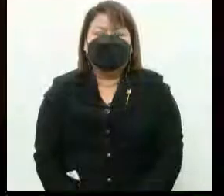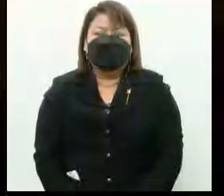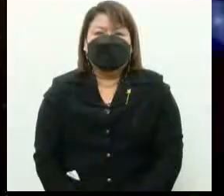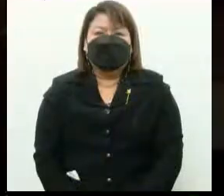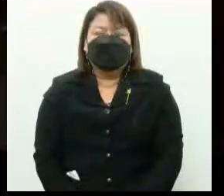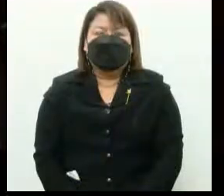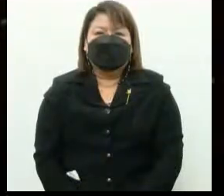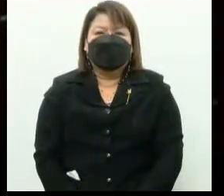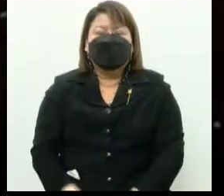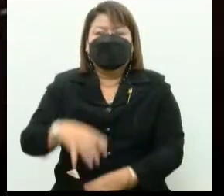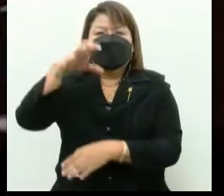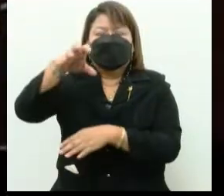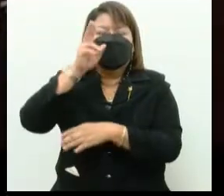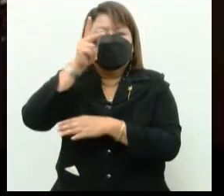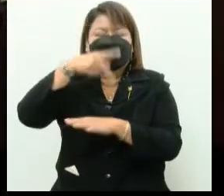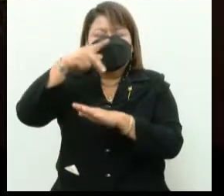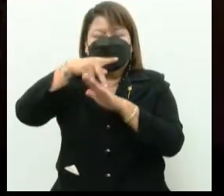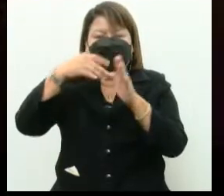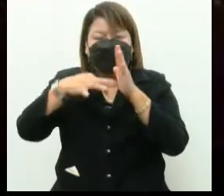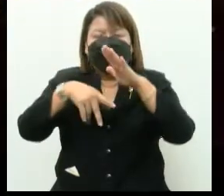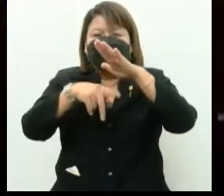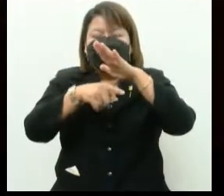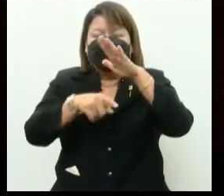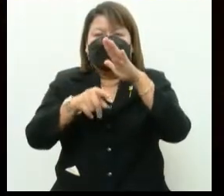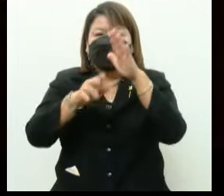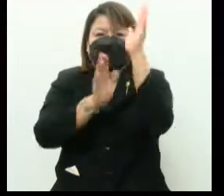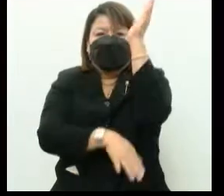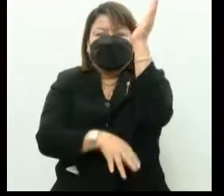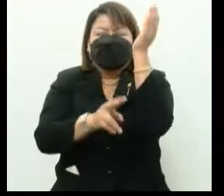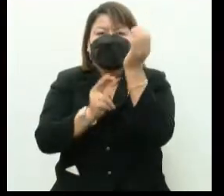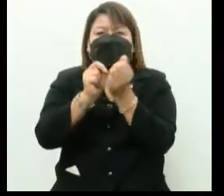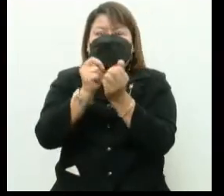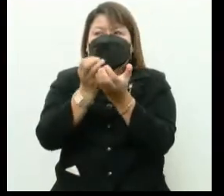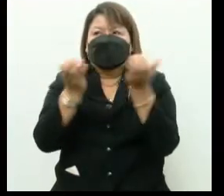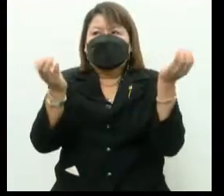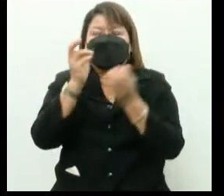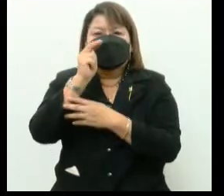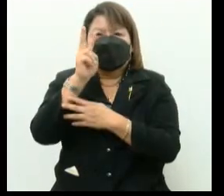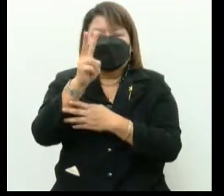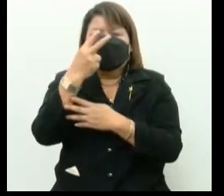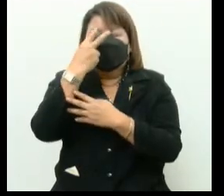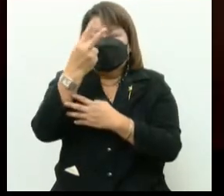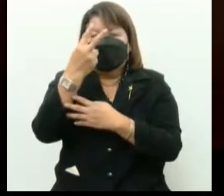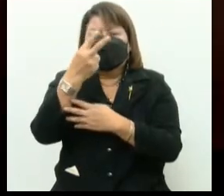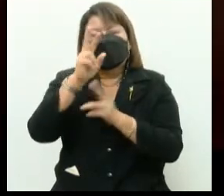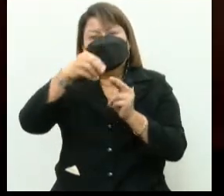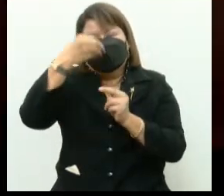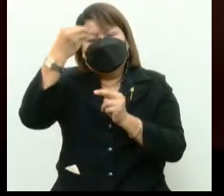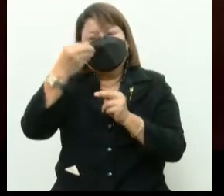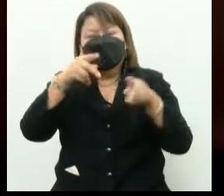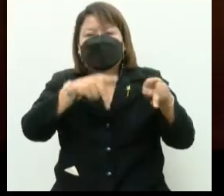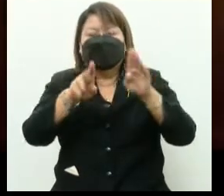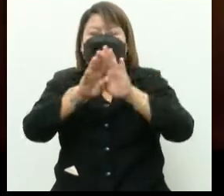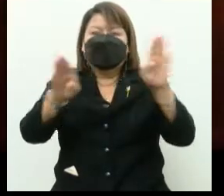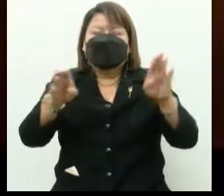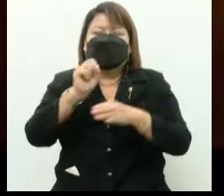สำนักงานเขตพื้นที่การศึกษาประถมศึกษานครศรีธรรมราชเขต2โชว์ศักยภาพนักเรียนในพิธีเปิดงานศิลป